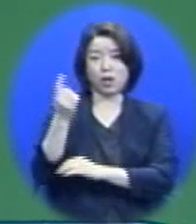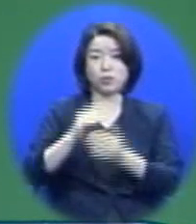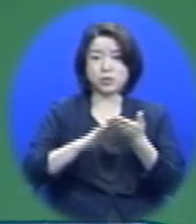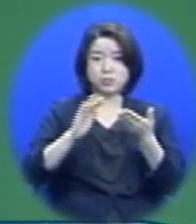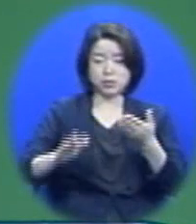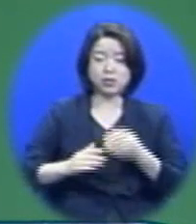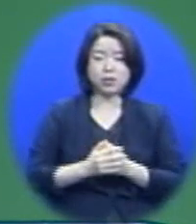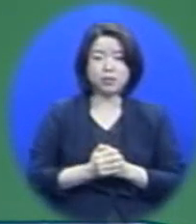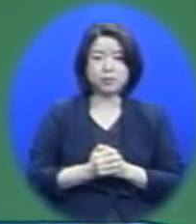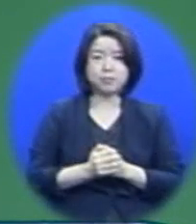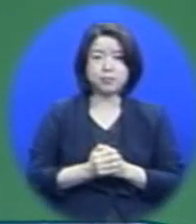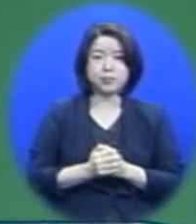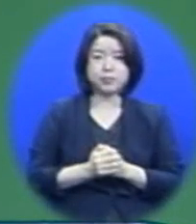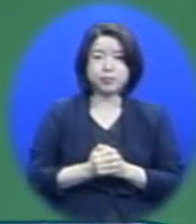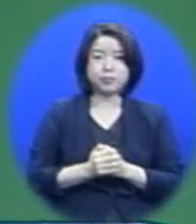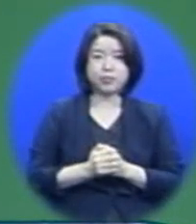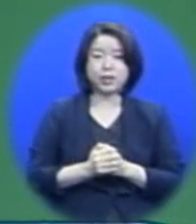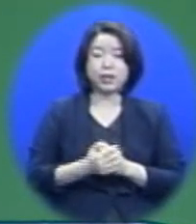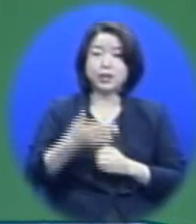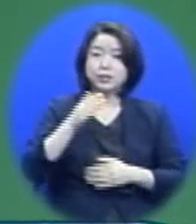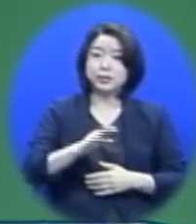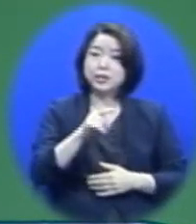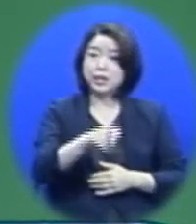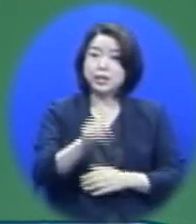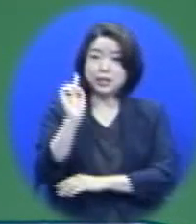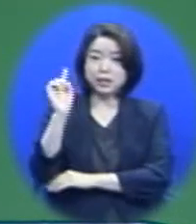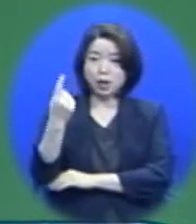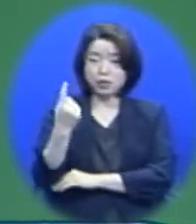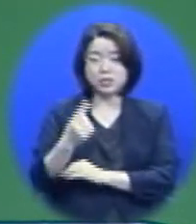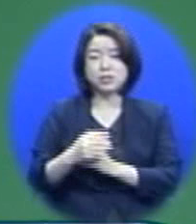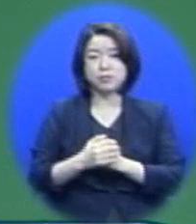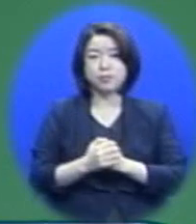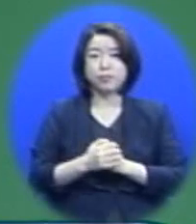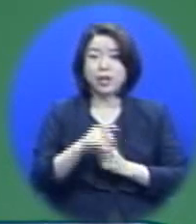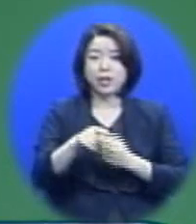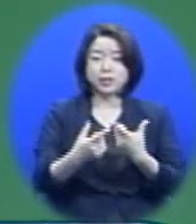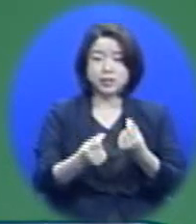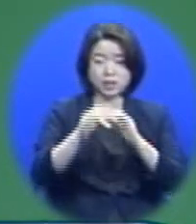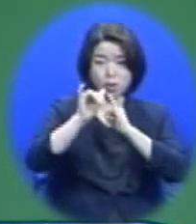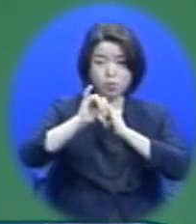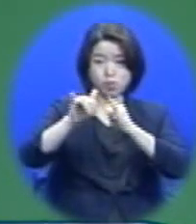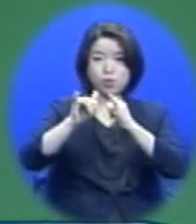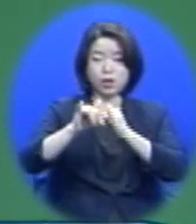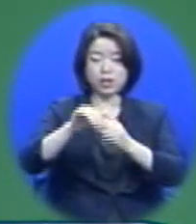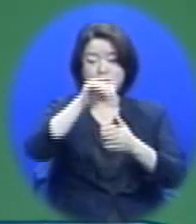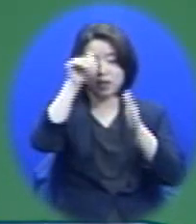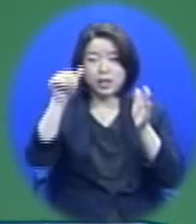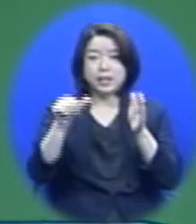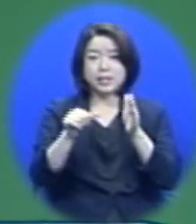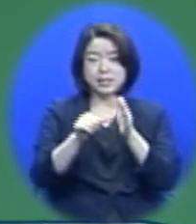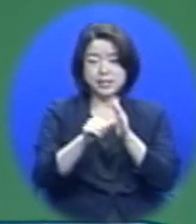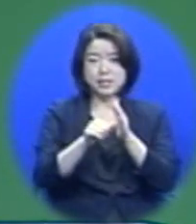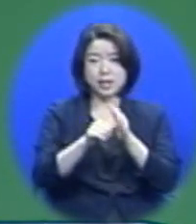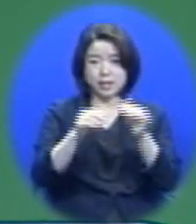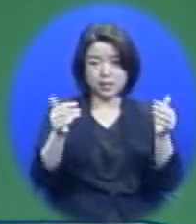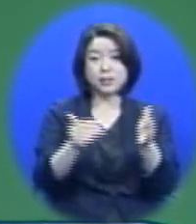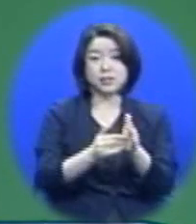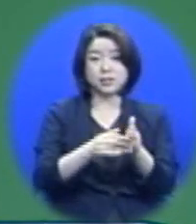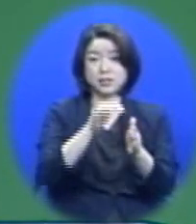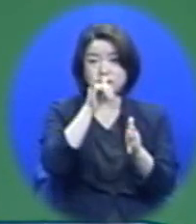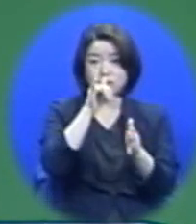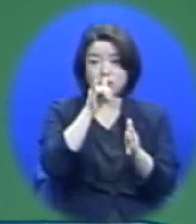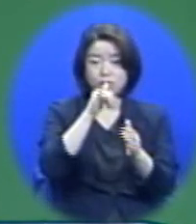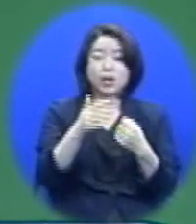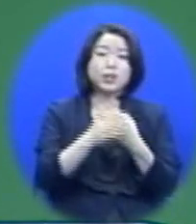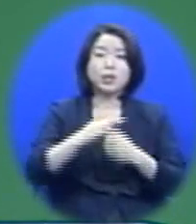그랬던 다윗이라고. 근데 이 다윗이 그렇게 훌륭하게 인생을 마감했어요.